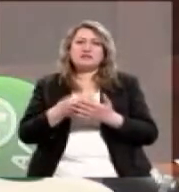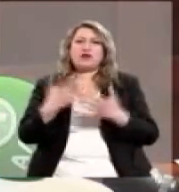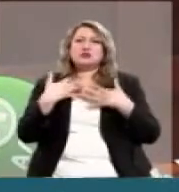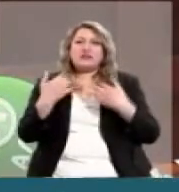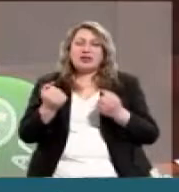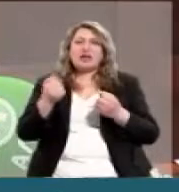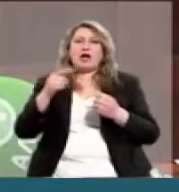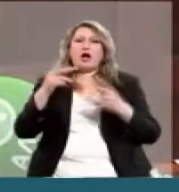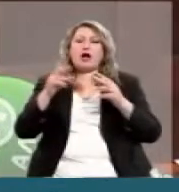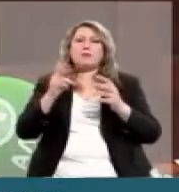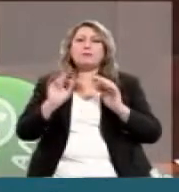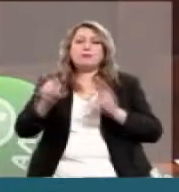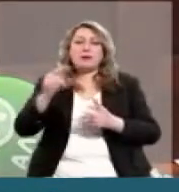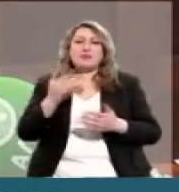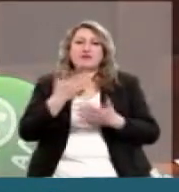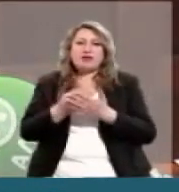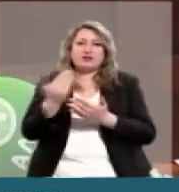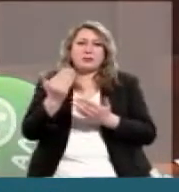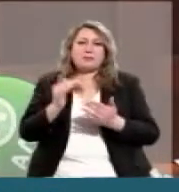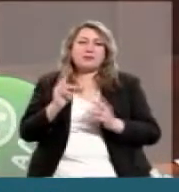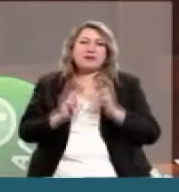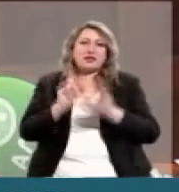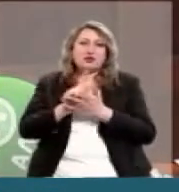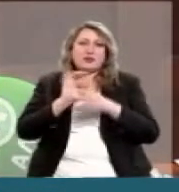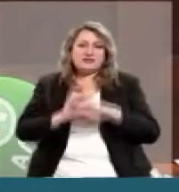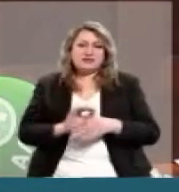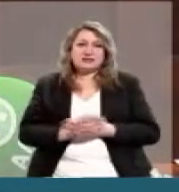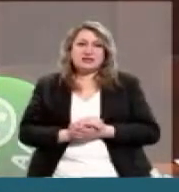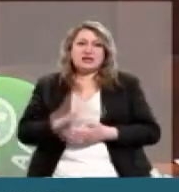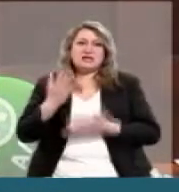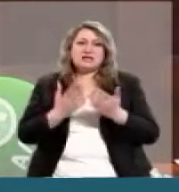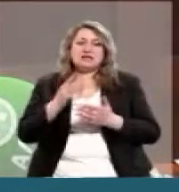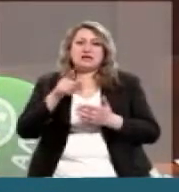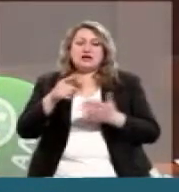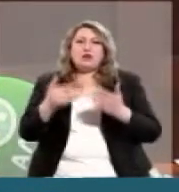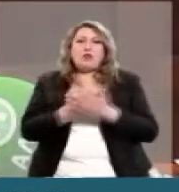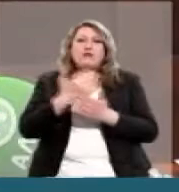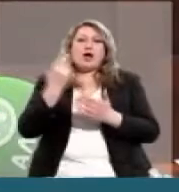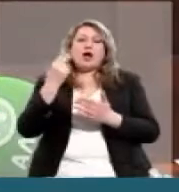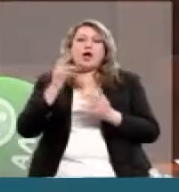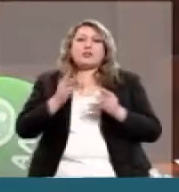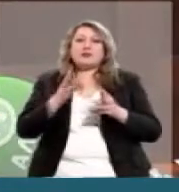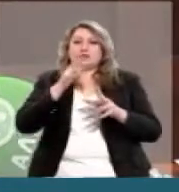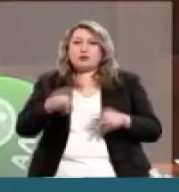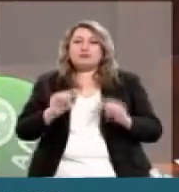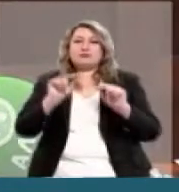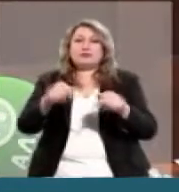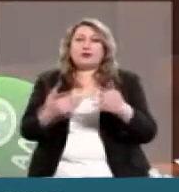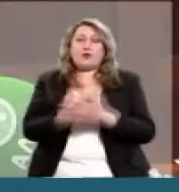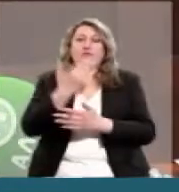оздоровление коммунальных предприятий мы должны провести. Если они пойдут на новый отопительный сезон с долгами перед